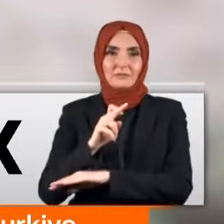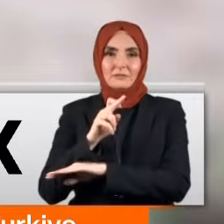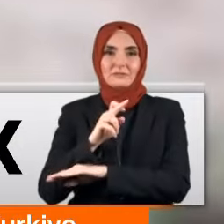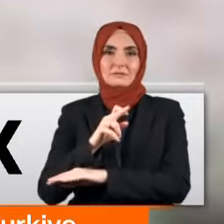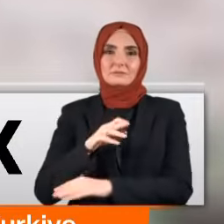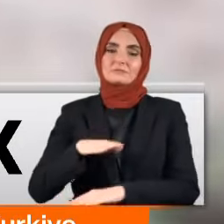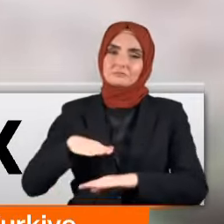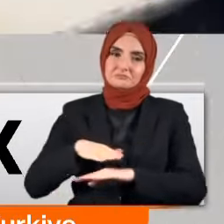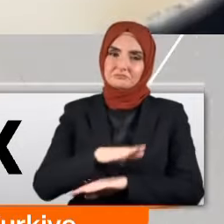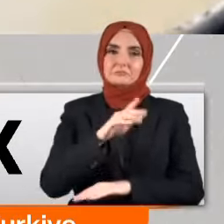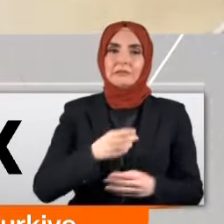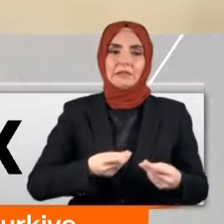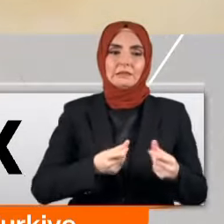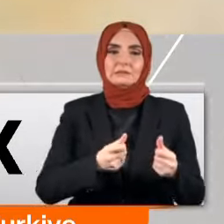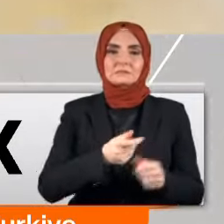sızlamıyor.